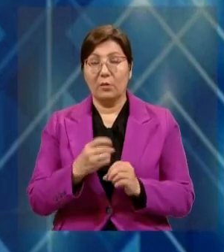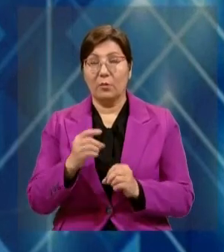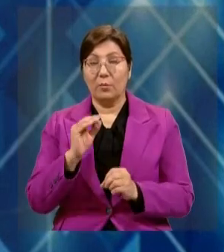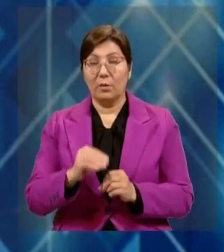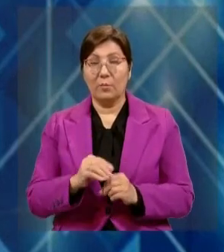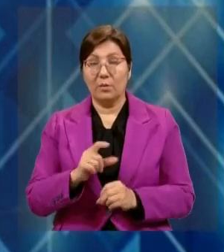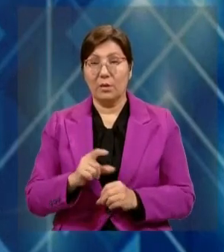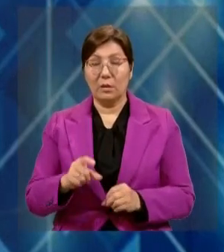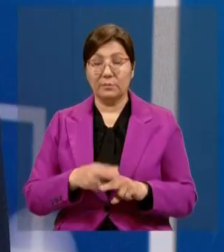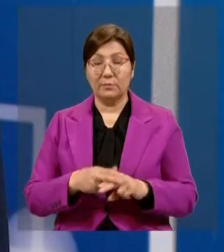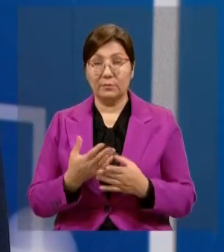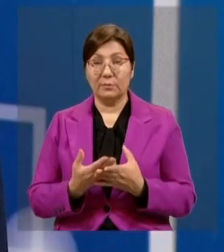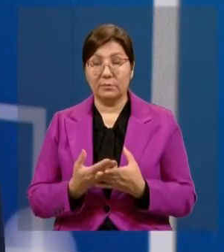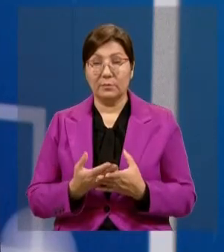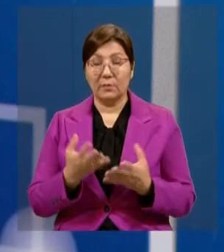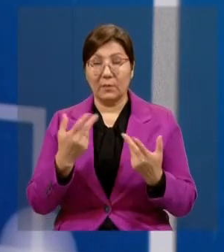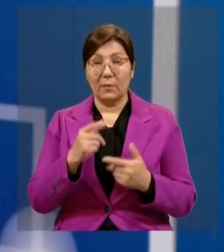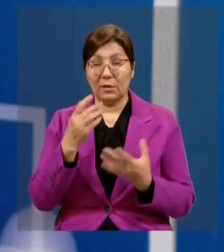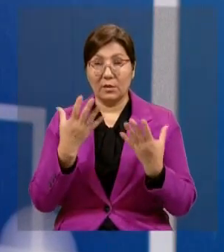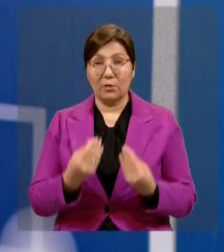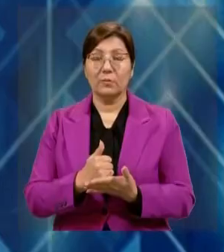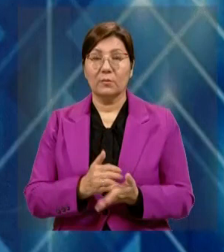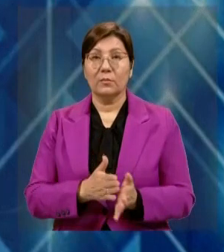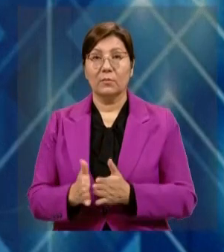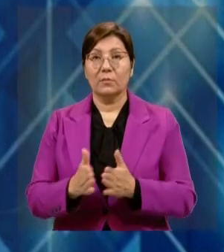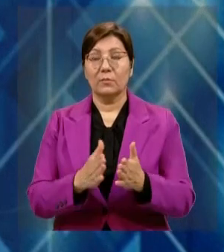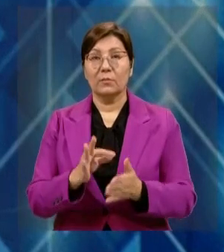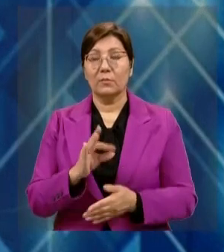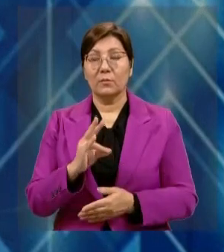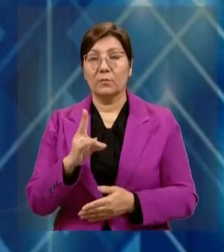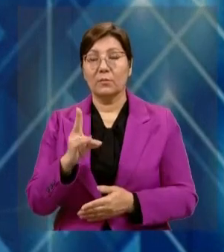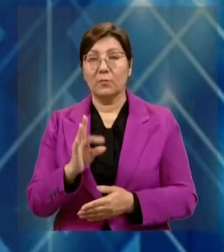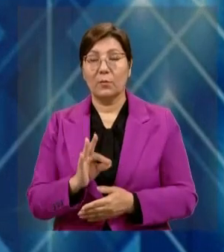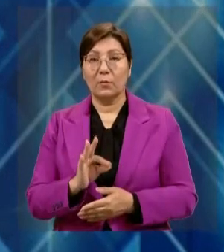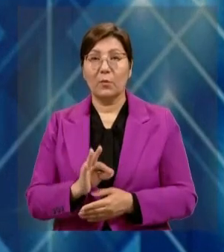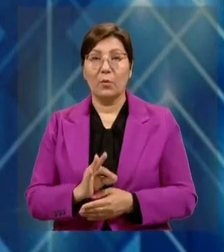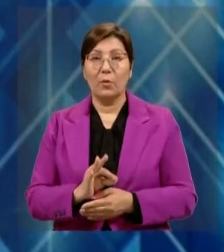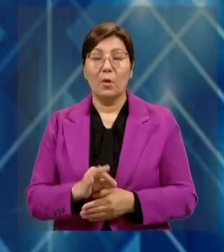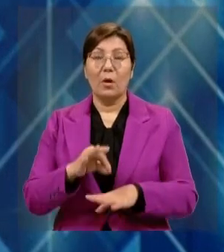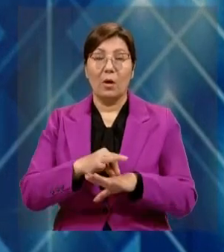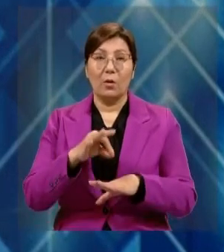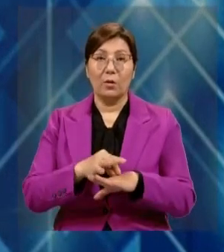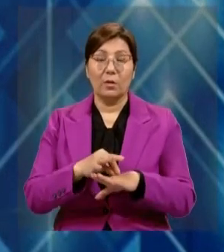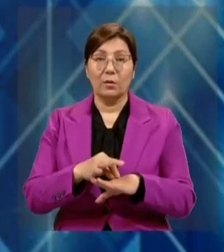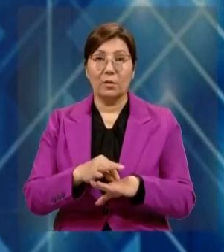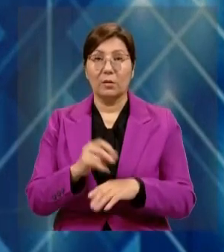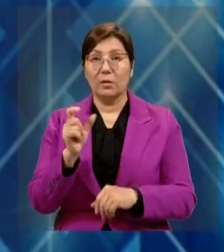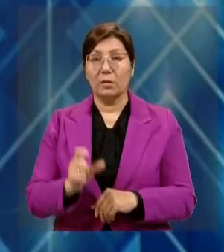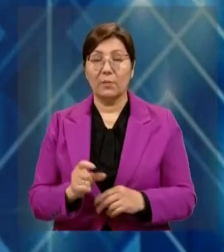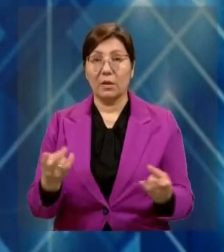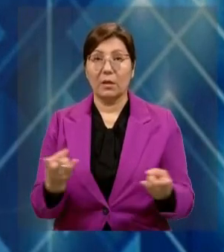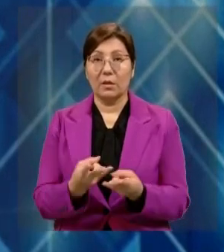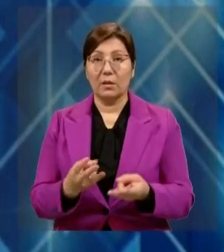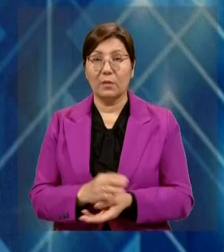бұл тіркелімге енген. Негізгі жолы, яғни онкогематологиялық аурумен ауыратын науқастарға керек